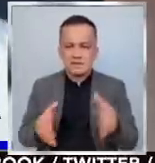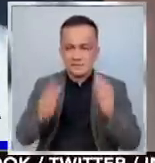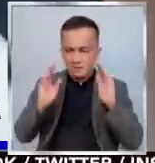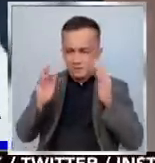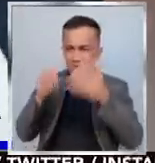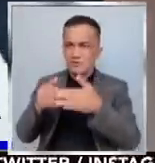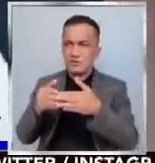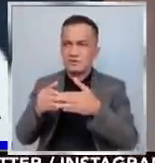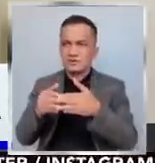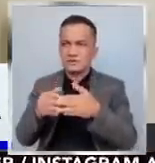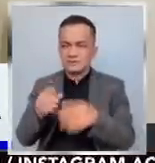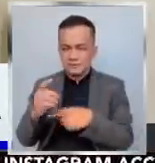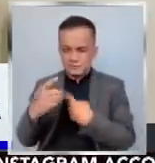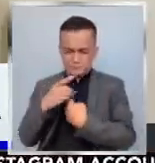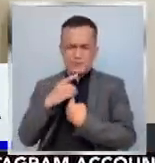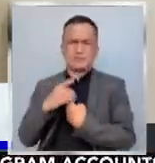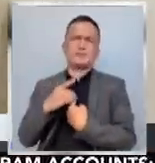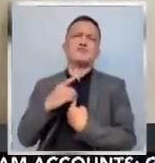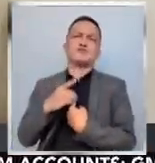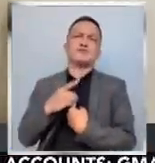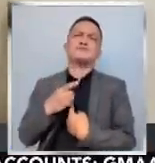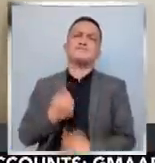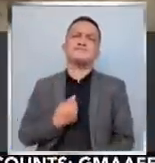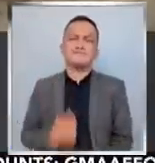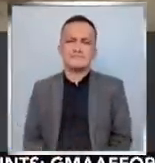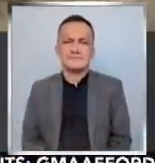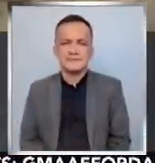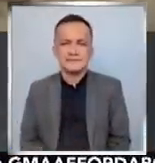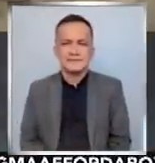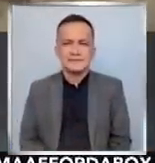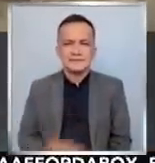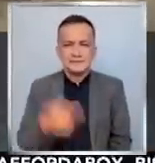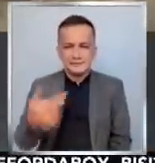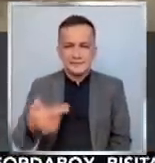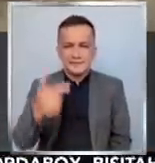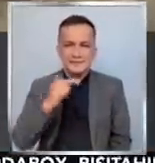dinisiplina ko yung sarili ko. Aubrey Carampel, updated showbiz happenings.